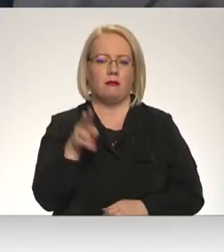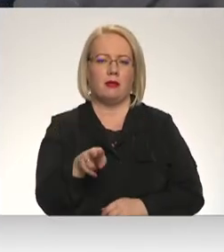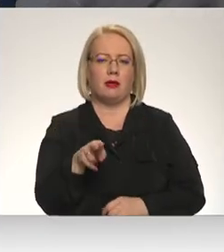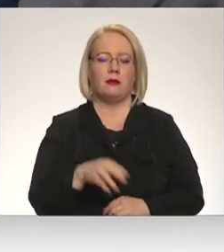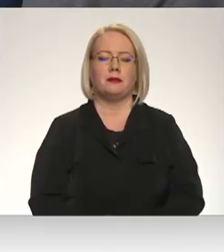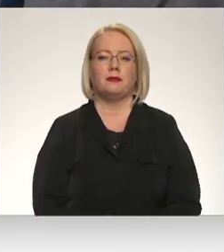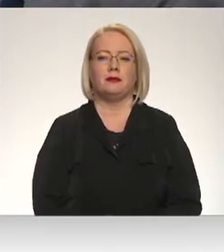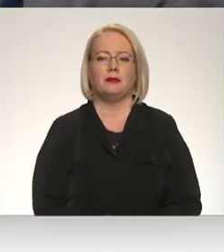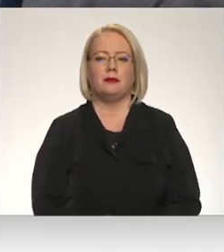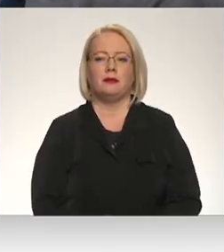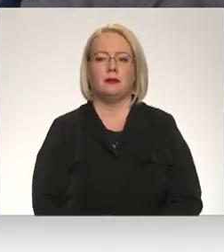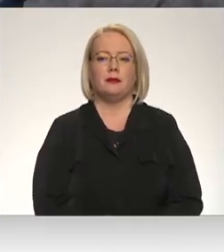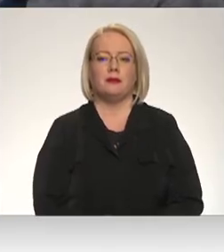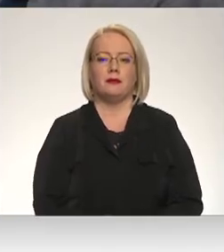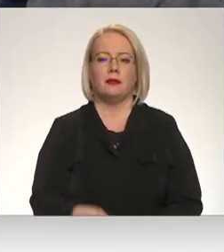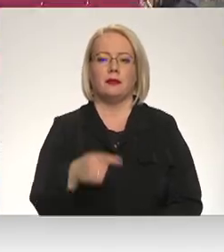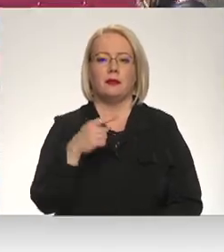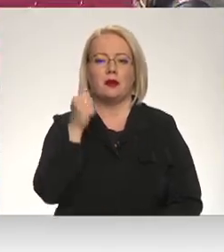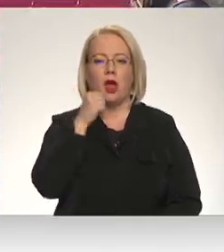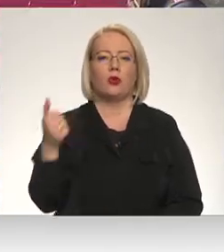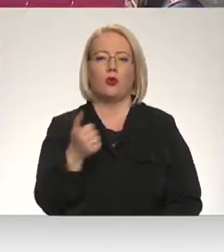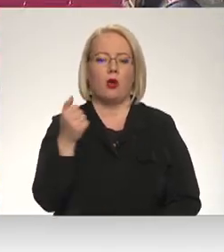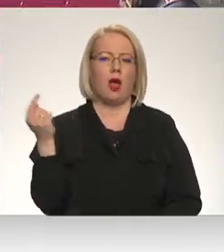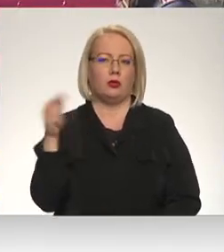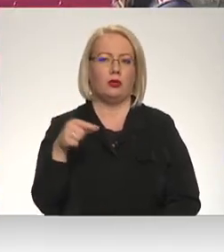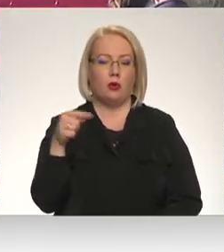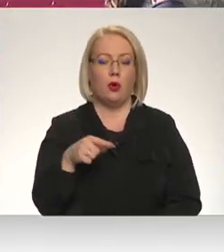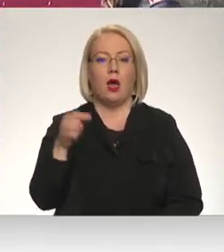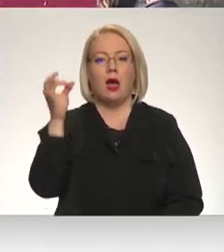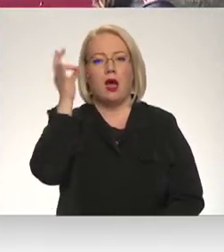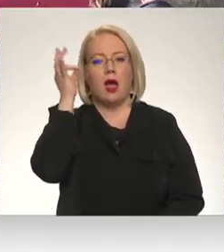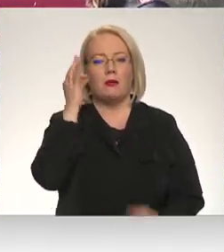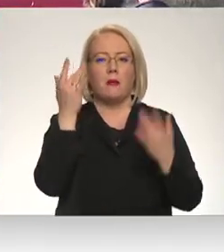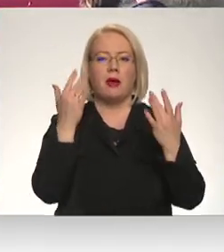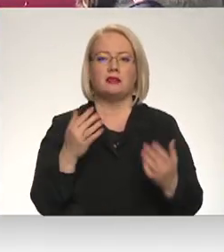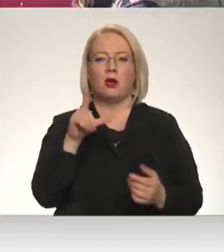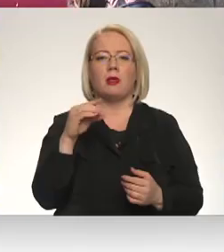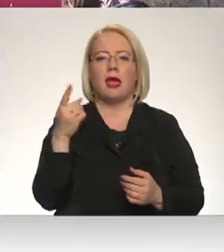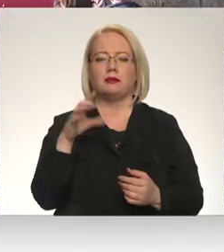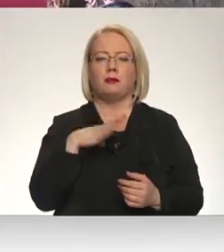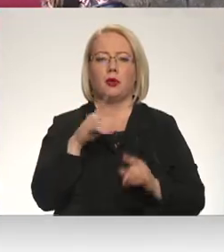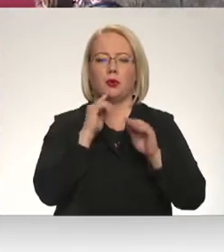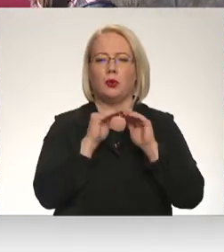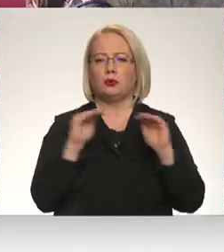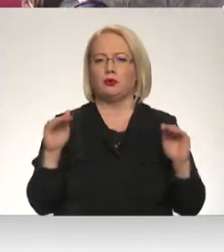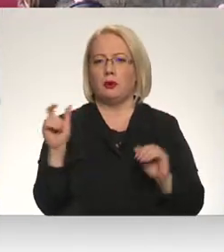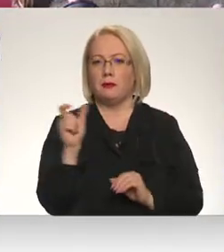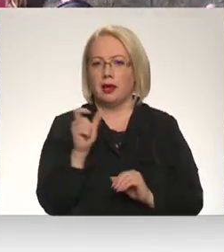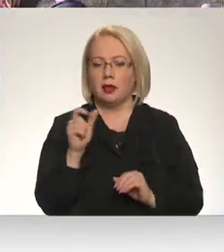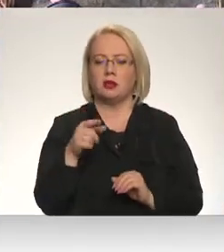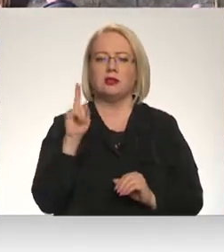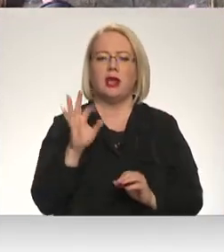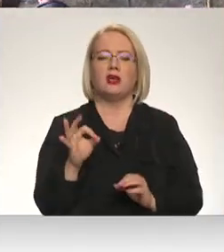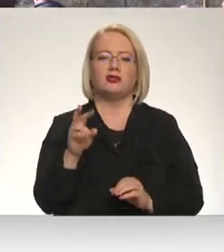Jā. Katru gadu nākat? Katru gadu. Piemiņas pasākums Lestenē tika sākts ar klusumu brīdi Ukrainā dzīvību zaudējušo